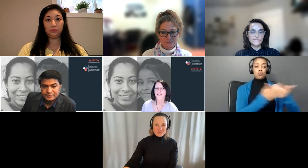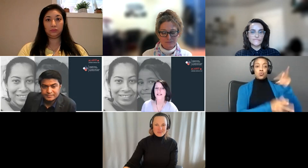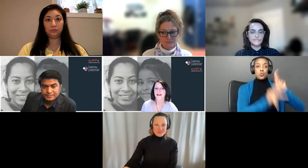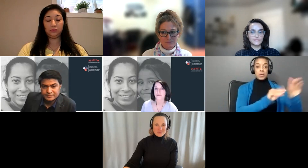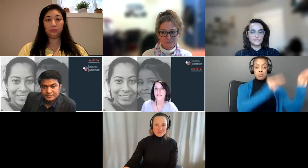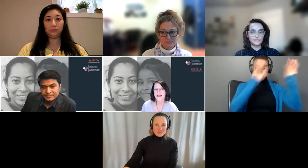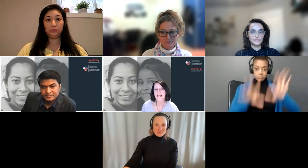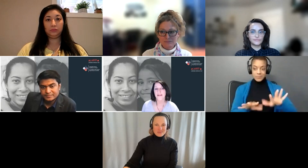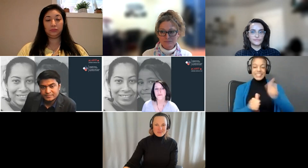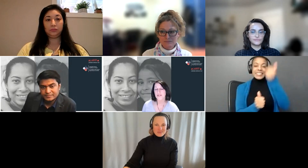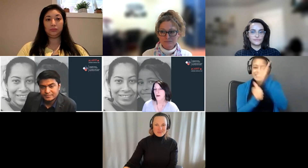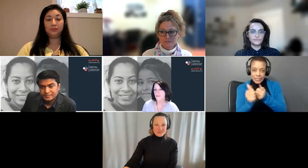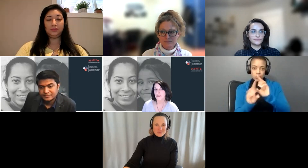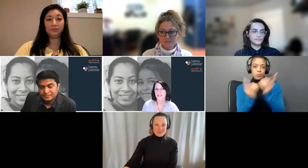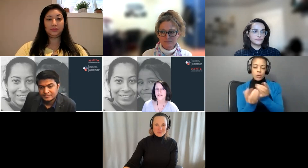invités